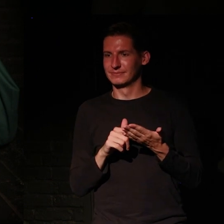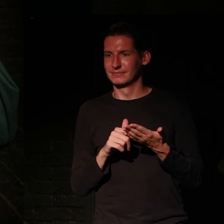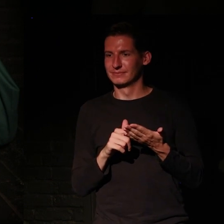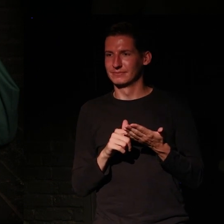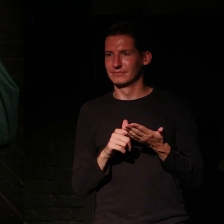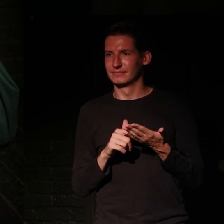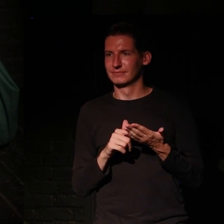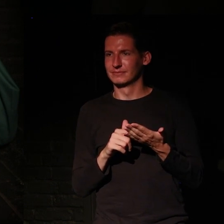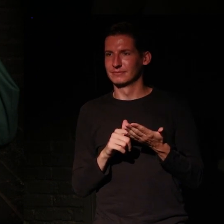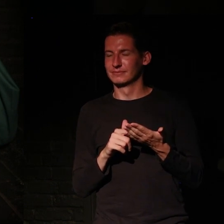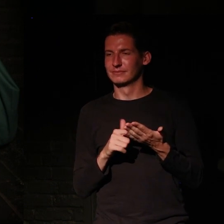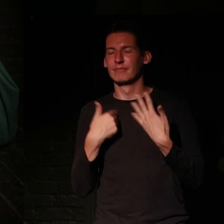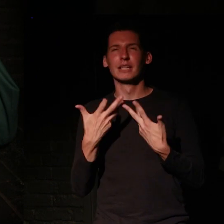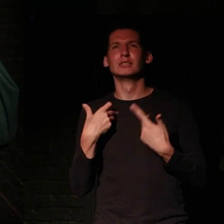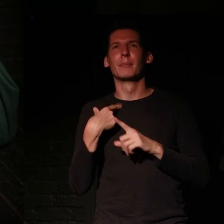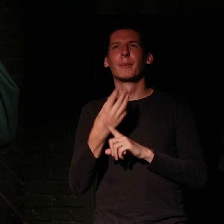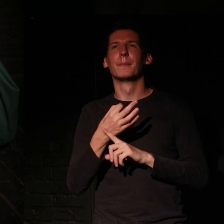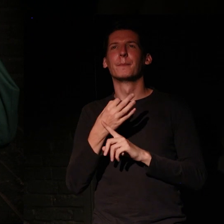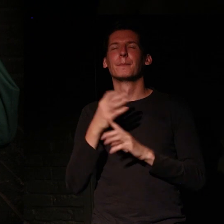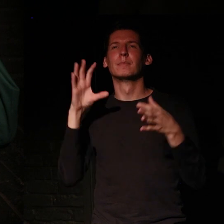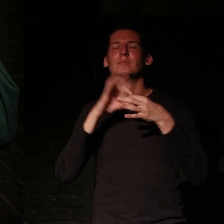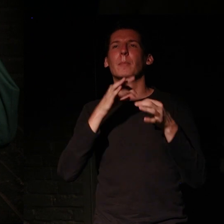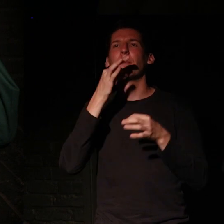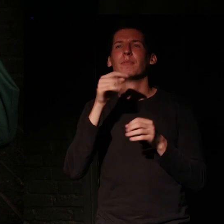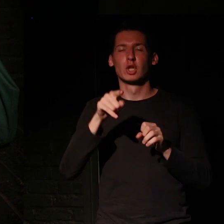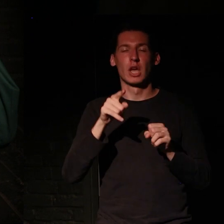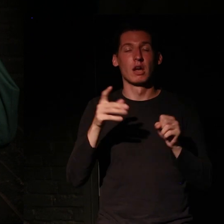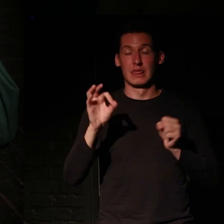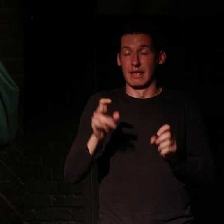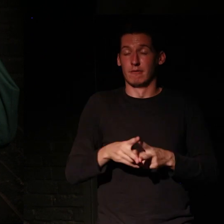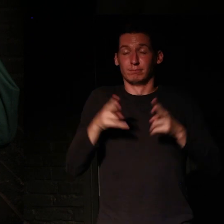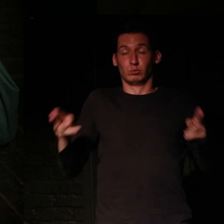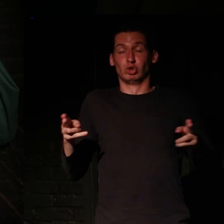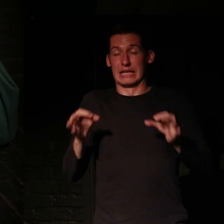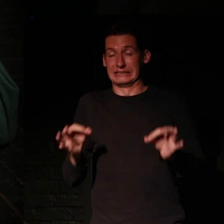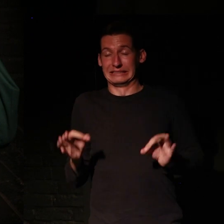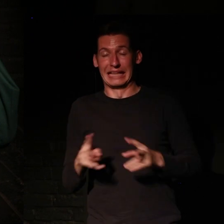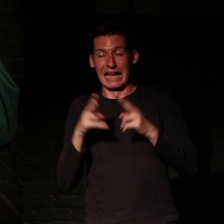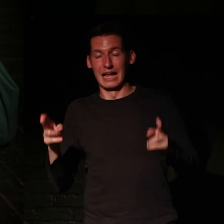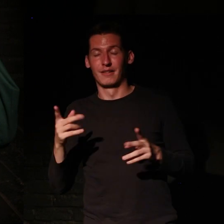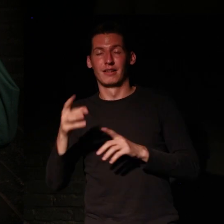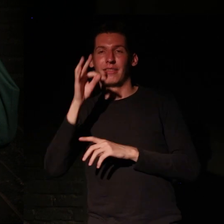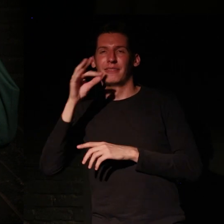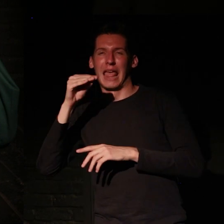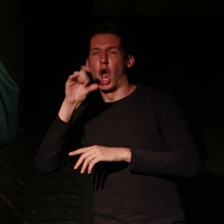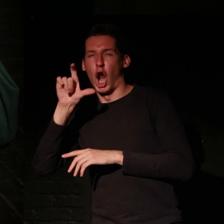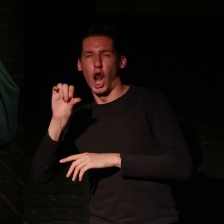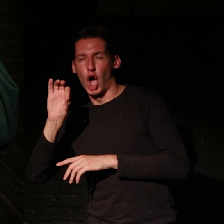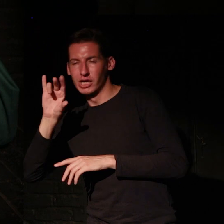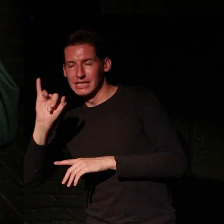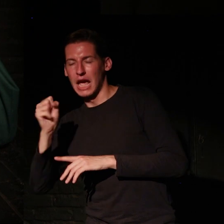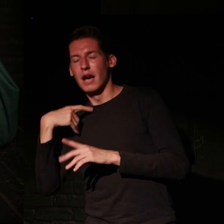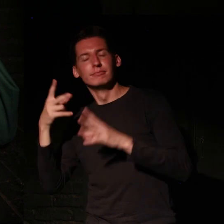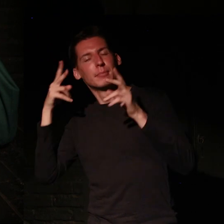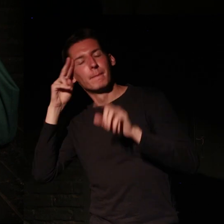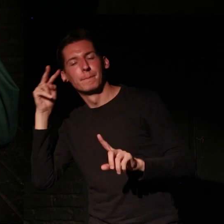chciałem tutaj jakby zadać pytanie, jak współczesna teologia, przecież to nie da się na to odpowiedzieć, się odnosi do tych